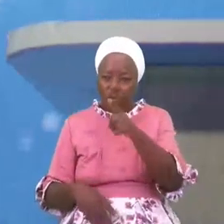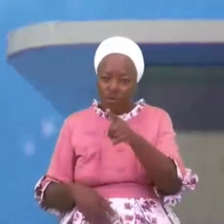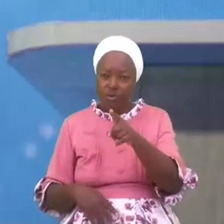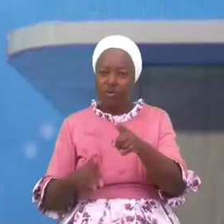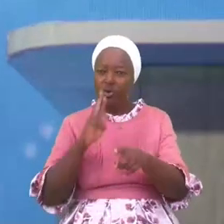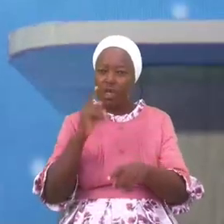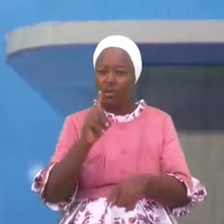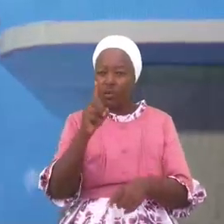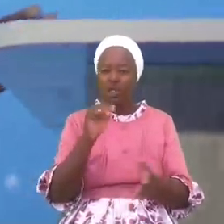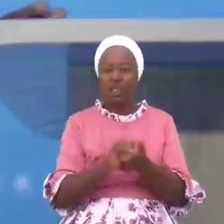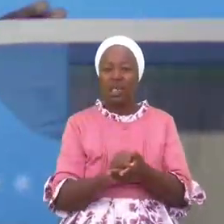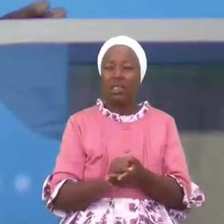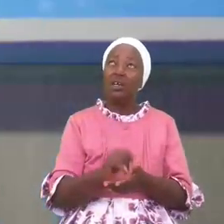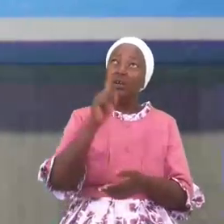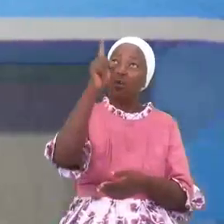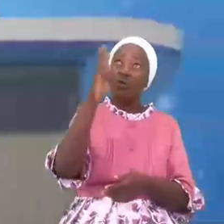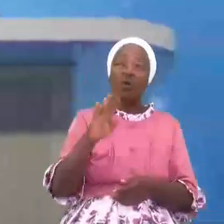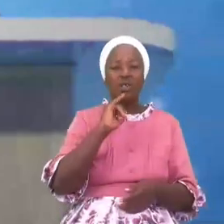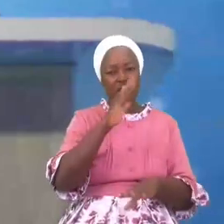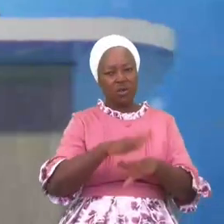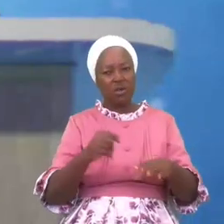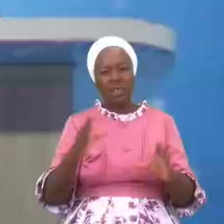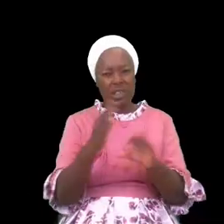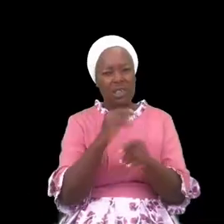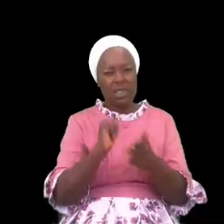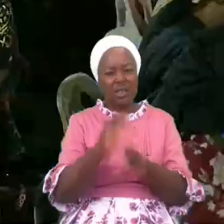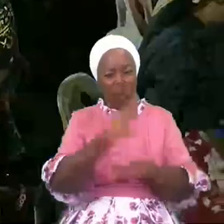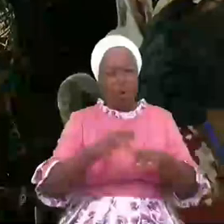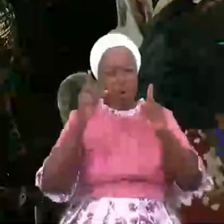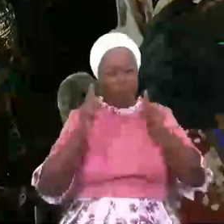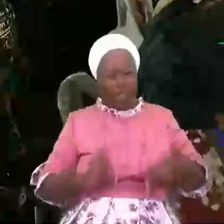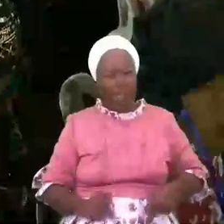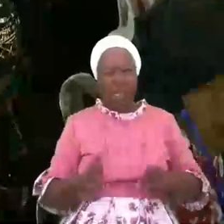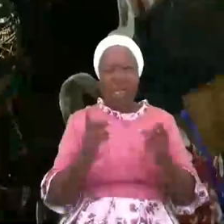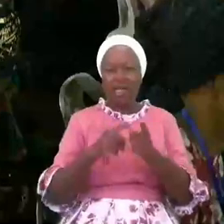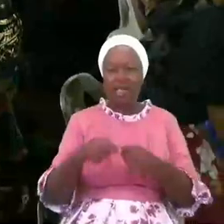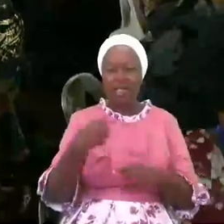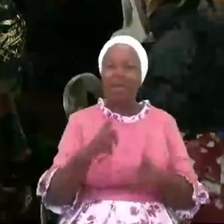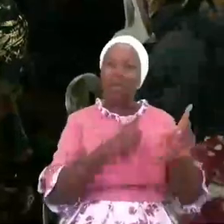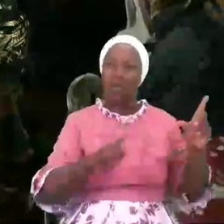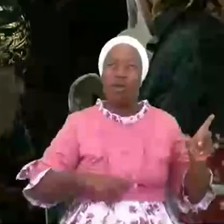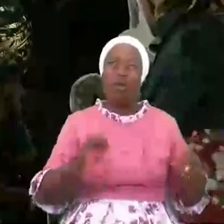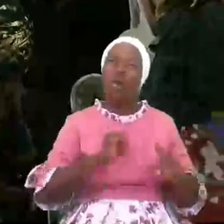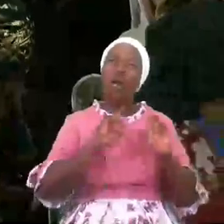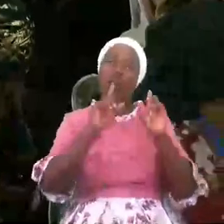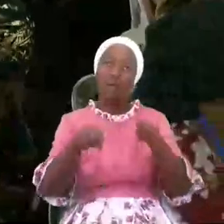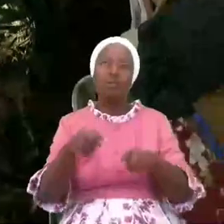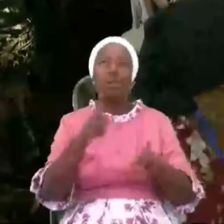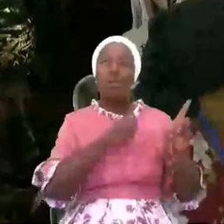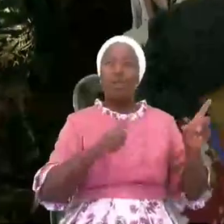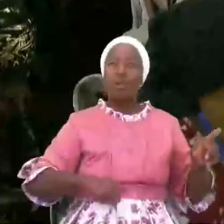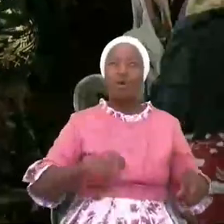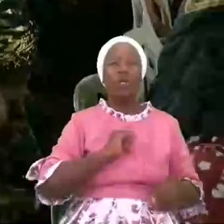toi qui l'appelle, alors accepte l'appel personnellement et dis Seigneur, je viens. Seigneur, je